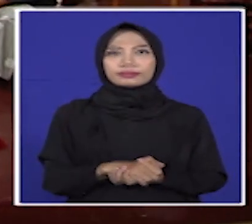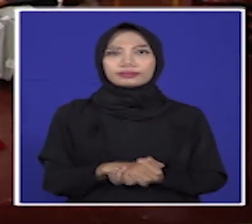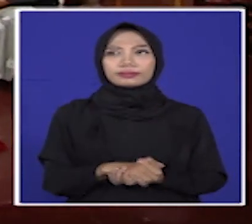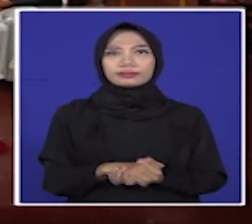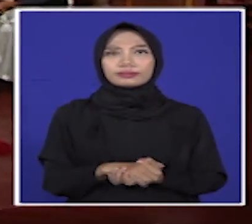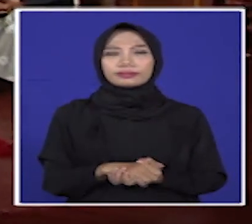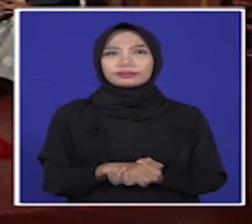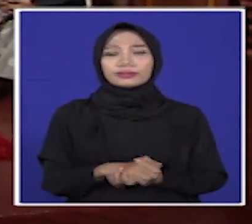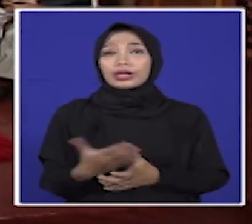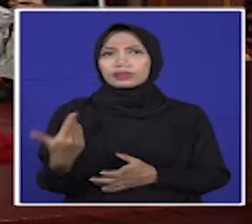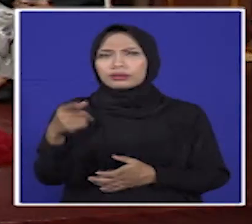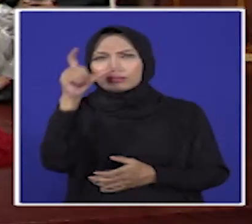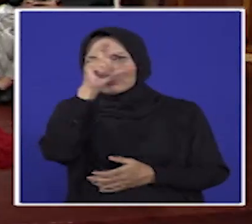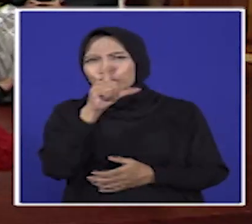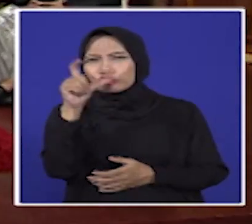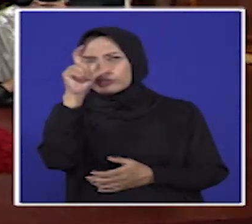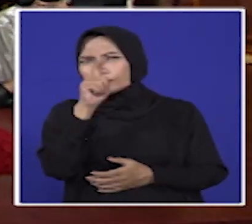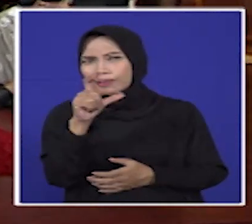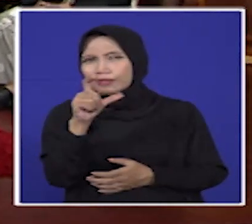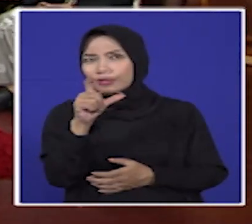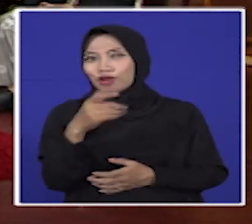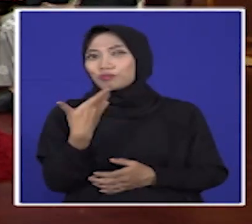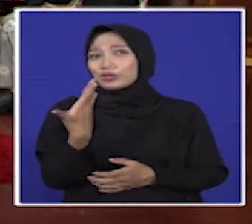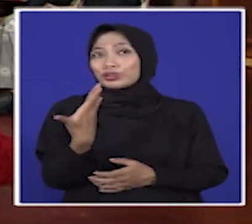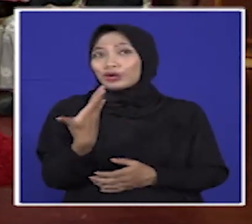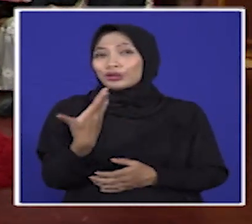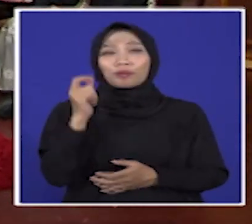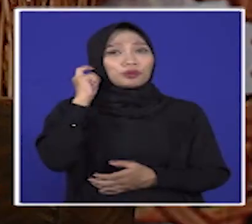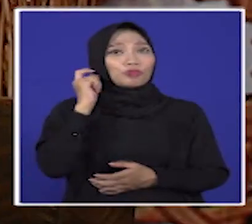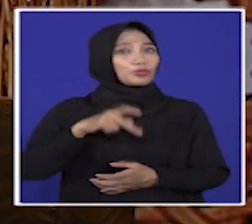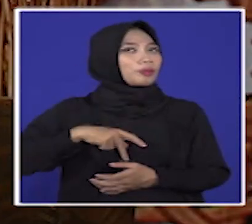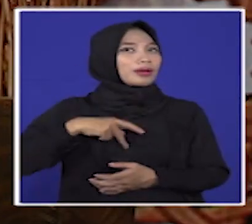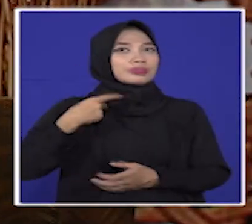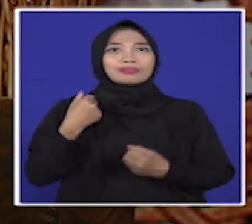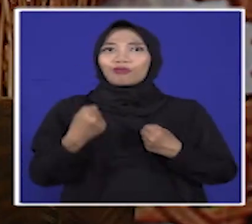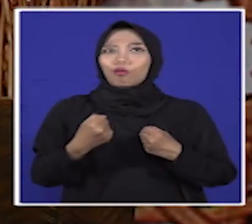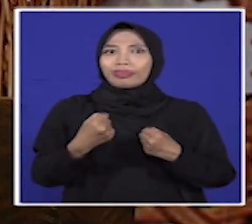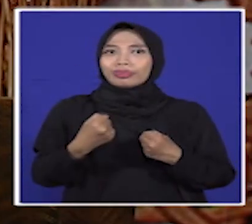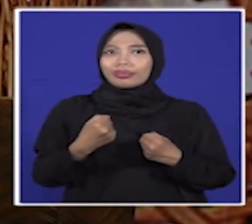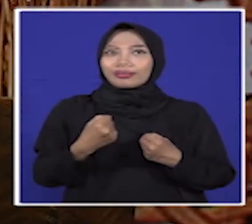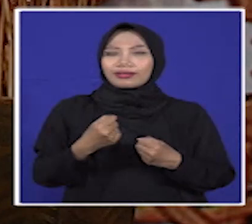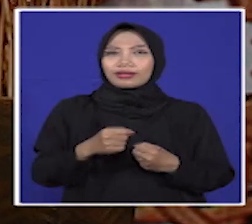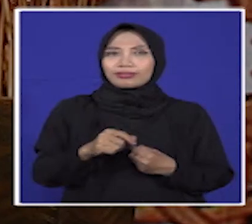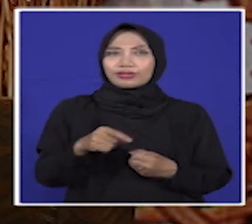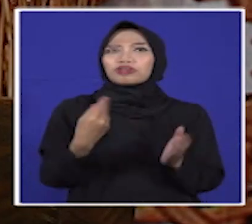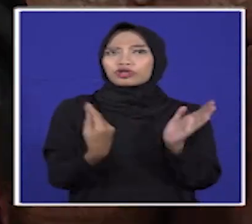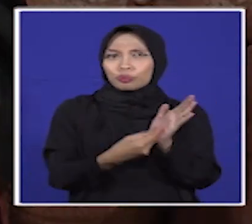Mbak Tika kan tadi merasa curiga ya, biasanya kan kalau perempuan kan feelingnya kuat itu, dan terbukti nggak kira-kira itu?